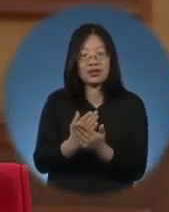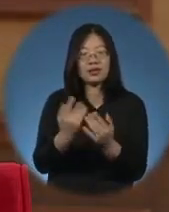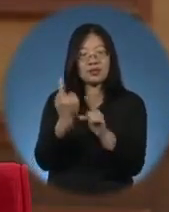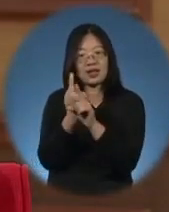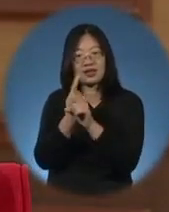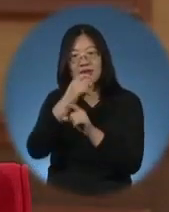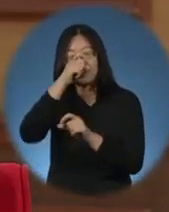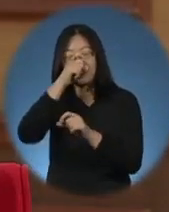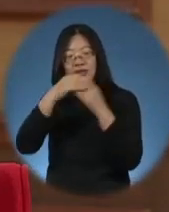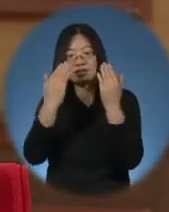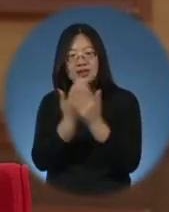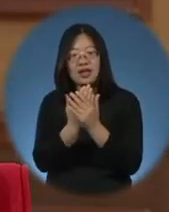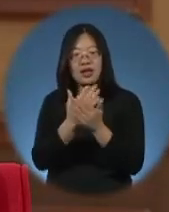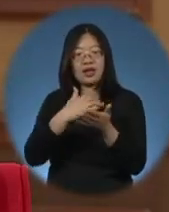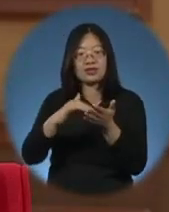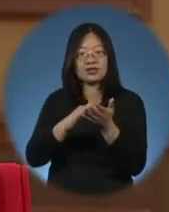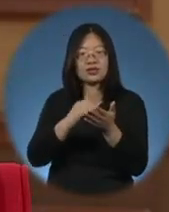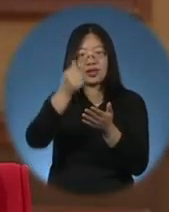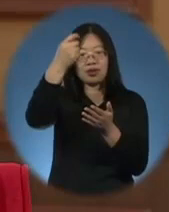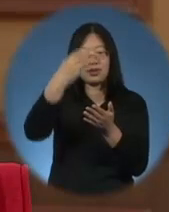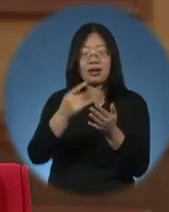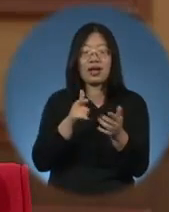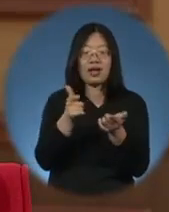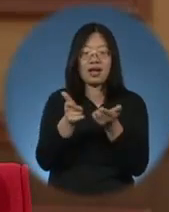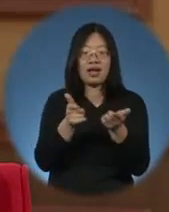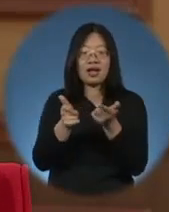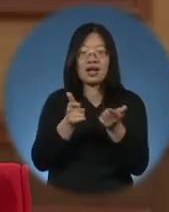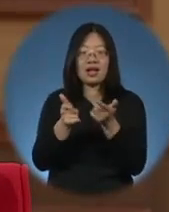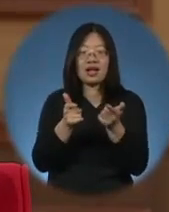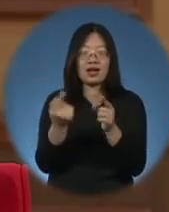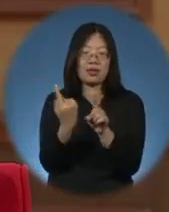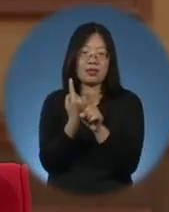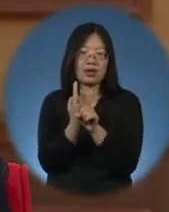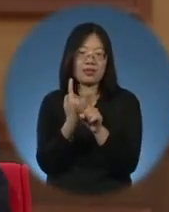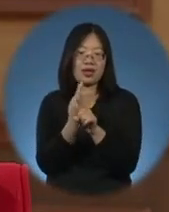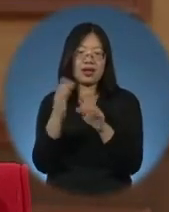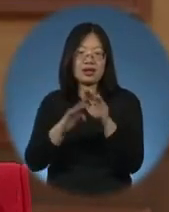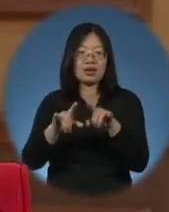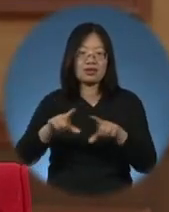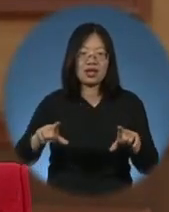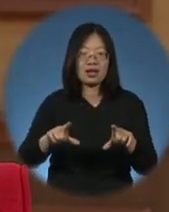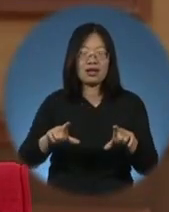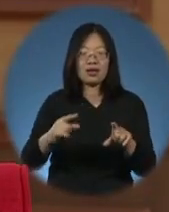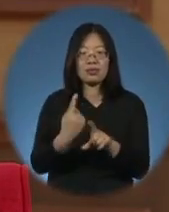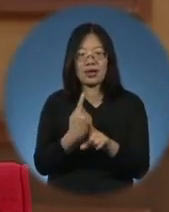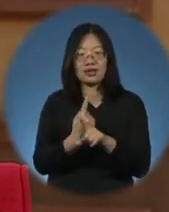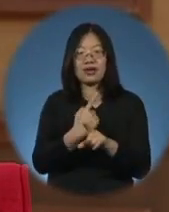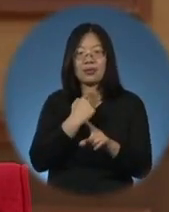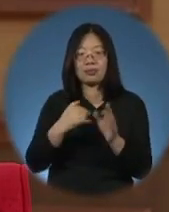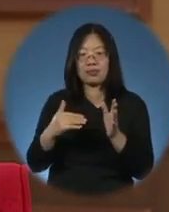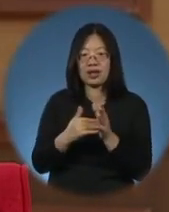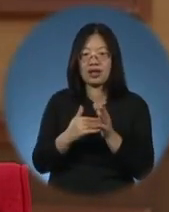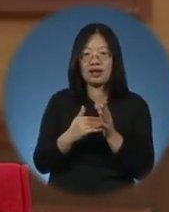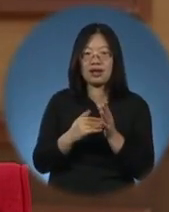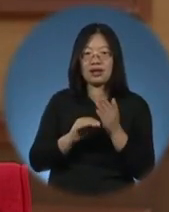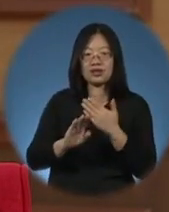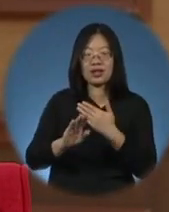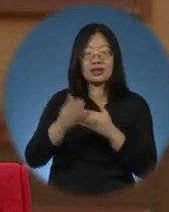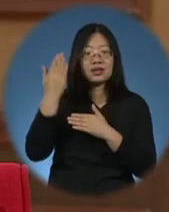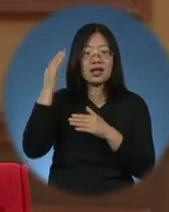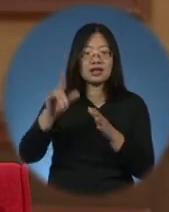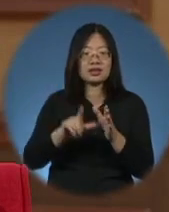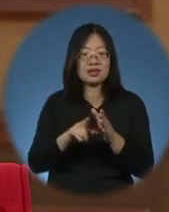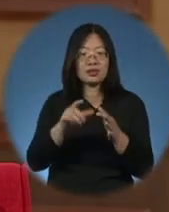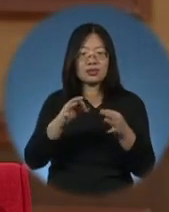식으로 전체 일정표를 수백만 번 이런 시도들을 하면서 조금씩 조금씩 공평한 일정표로 바꿔가본 거죠. 그랬더니